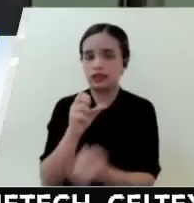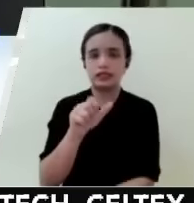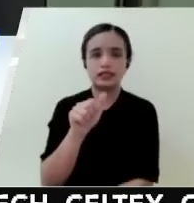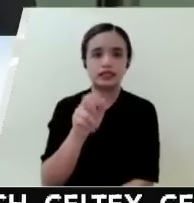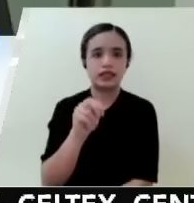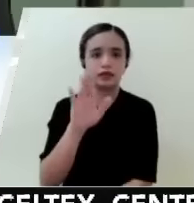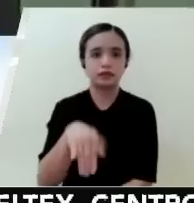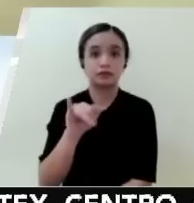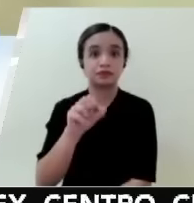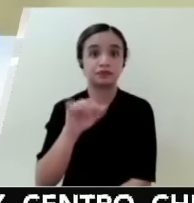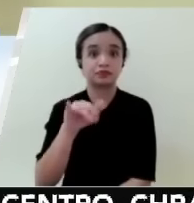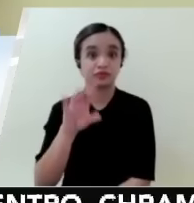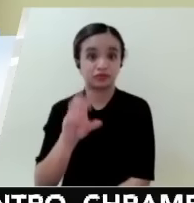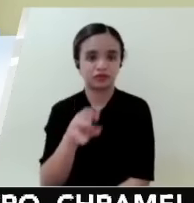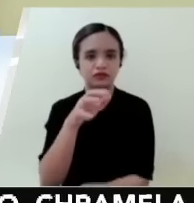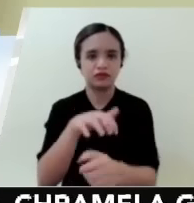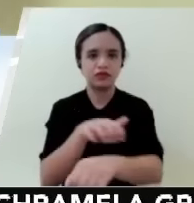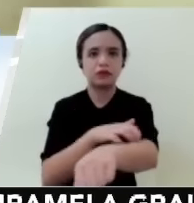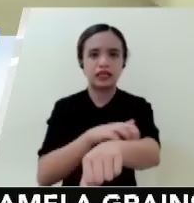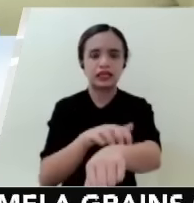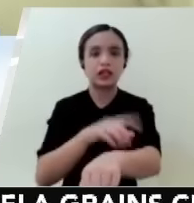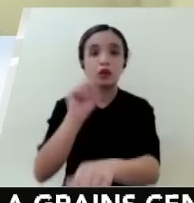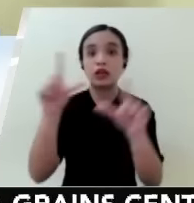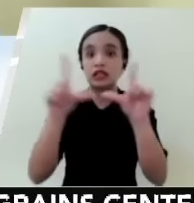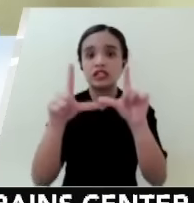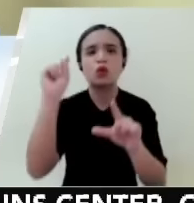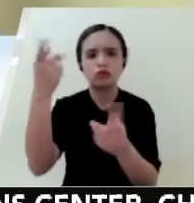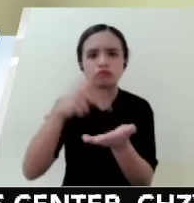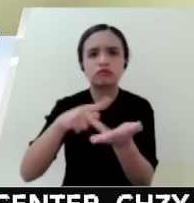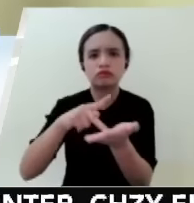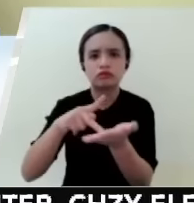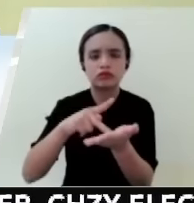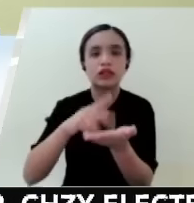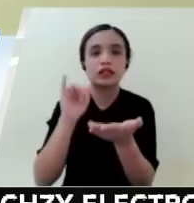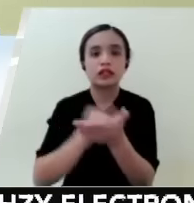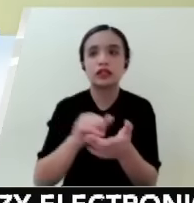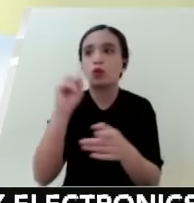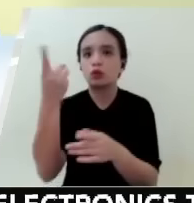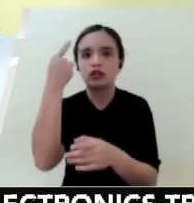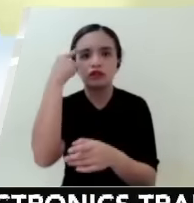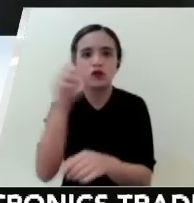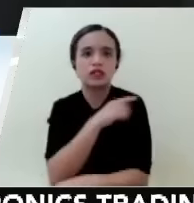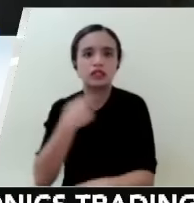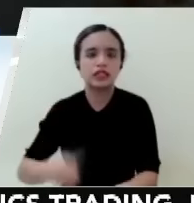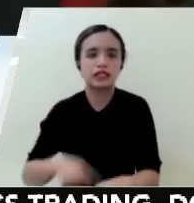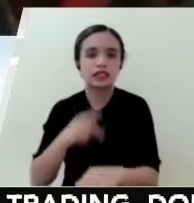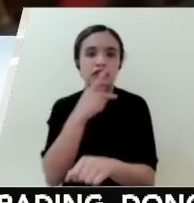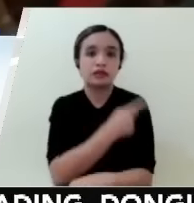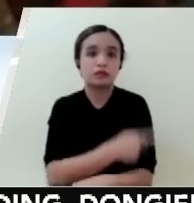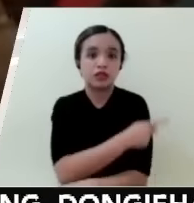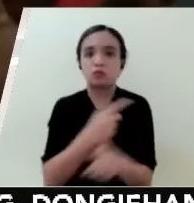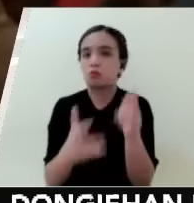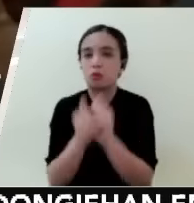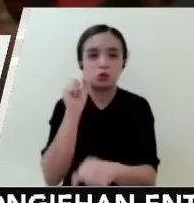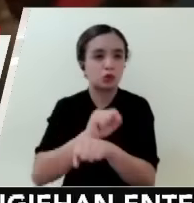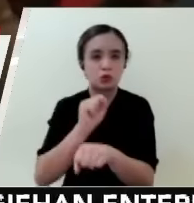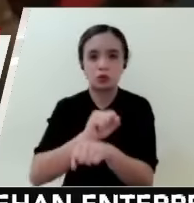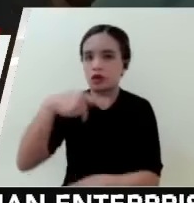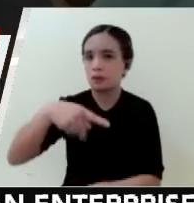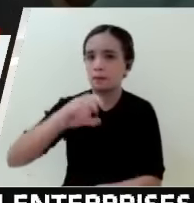ay pangbutika lang. Eksklusibo umano ito sa mga pasyenteng Chinese na karamihan ay pogo workers. They admitted that they are